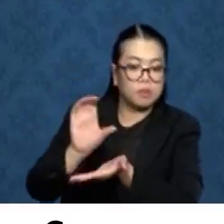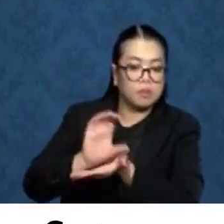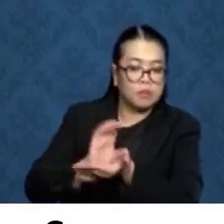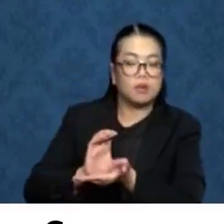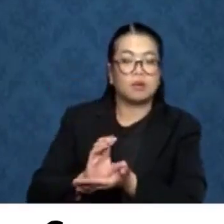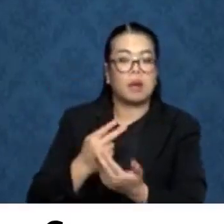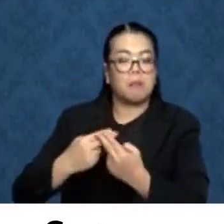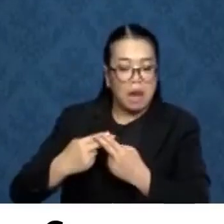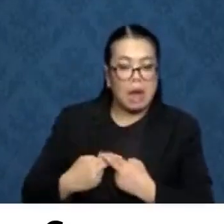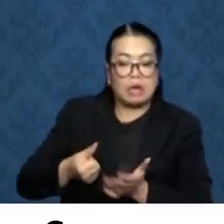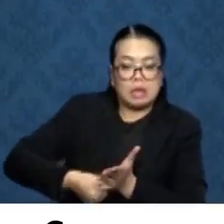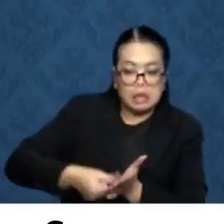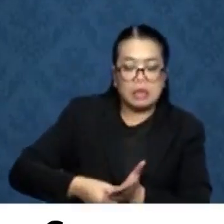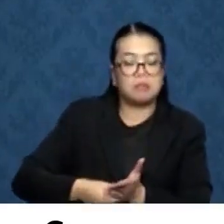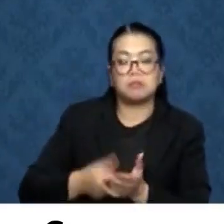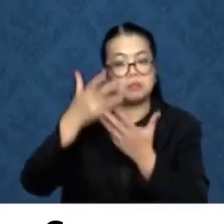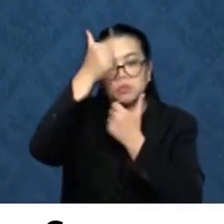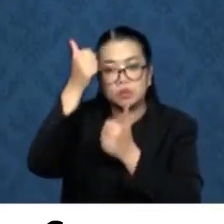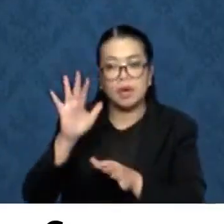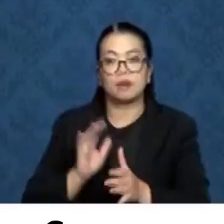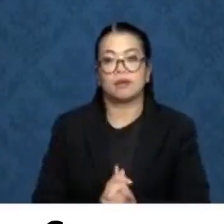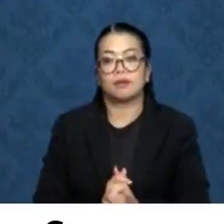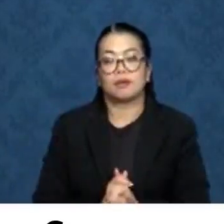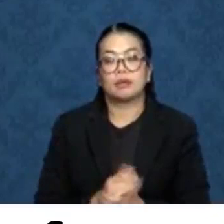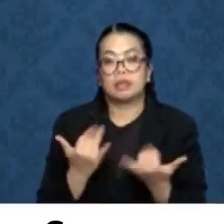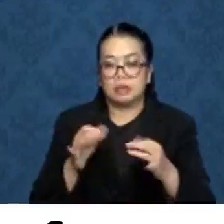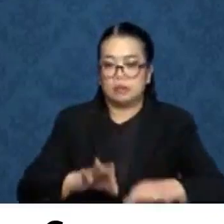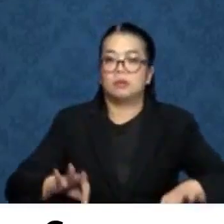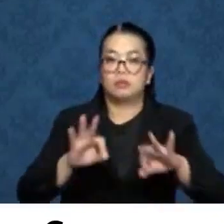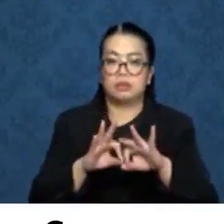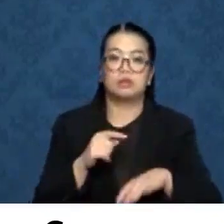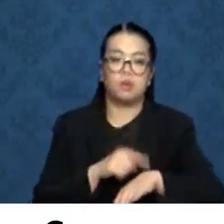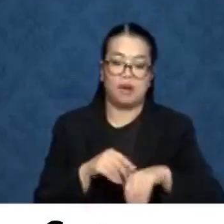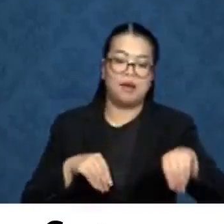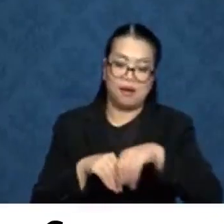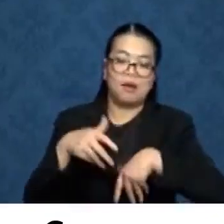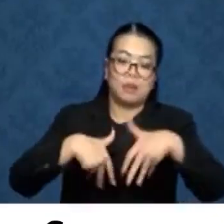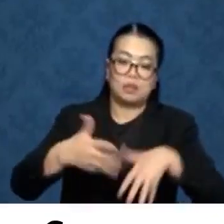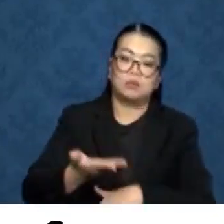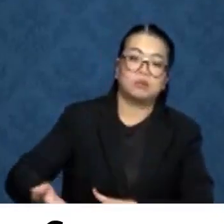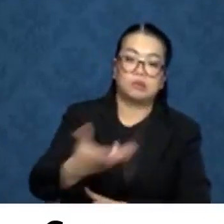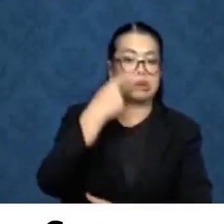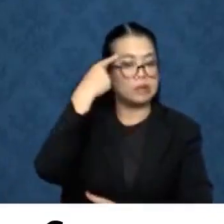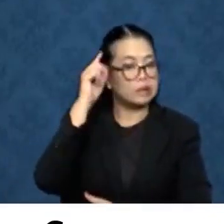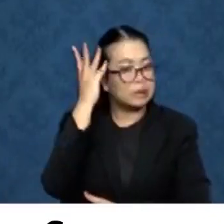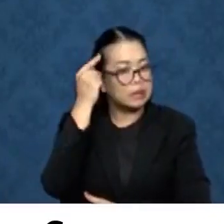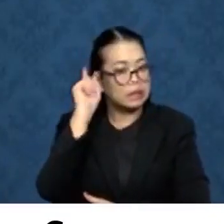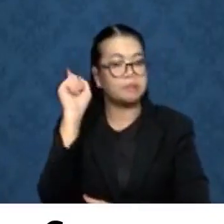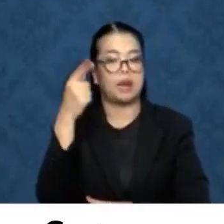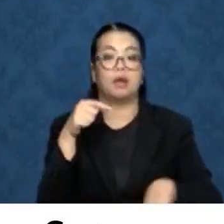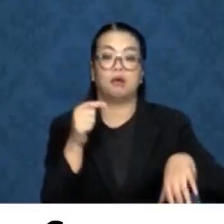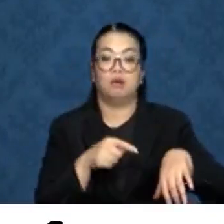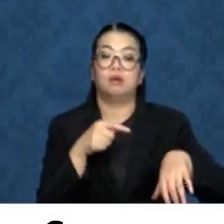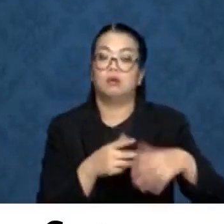โกงสูตรปรับ GDPคือรวมผลของเงินเฟ้อเข้าไปด้วยคุณสิริแบบนี้ไม่มีใครเทำกันนะครับแล้วก็บอก